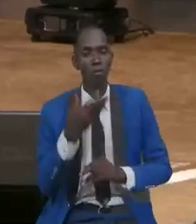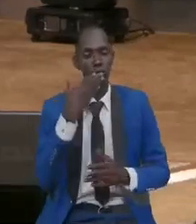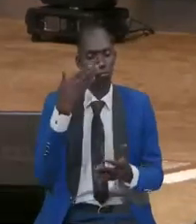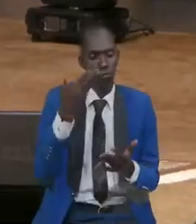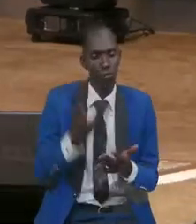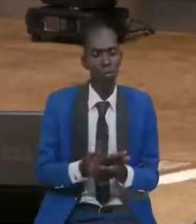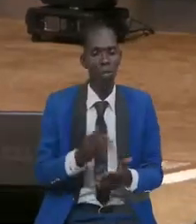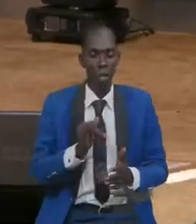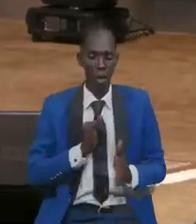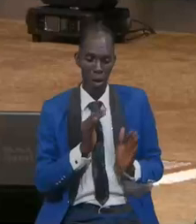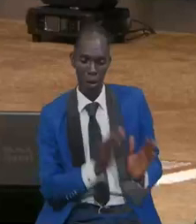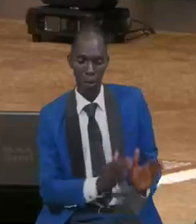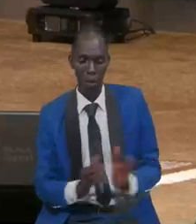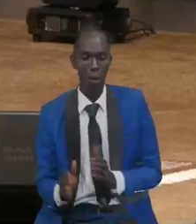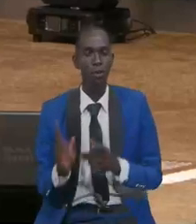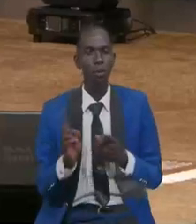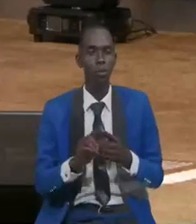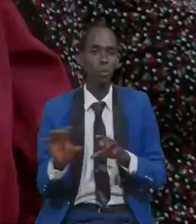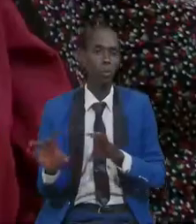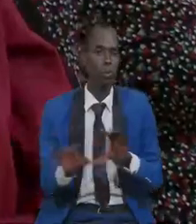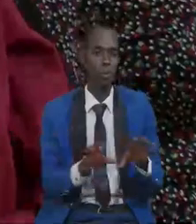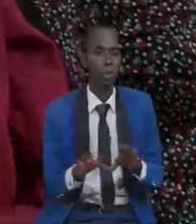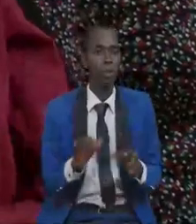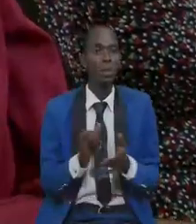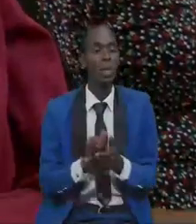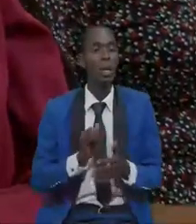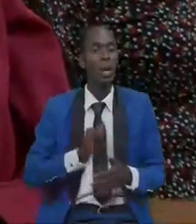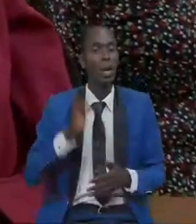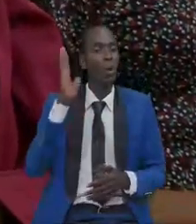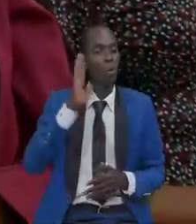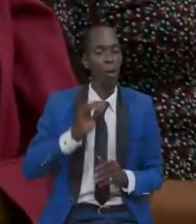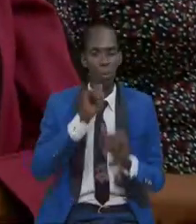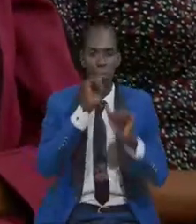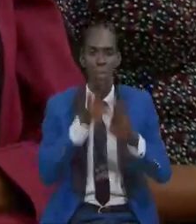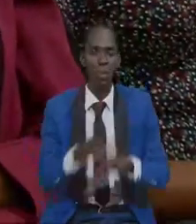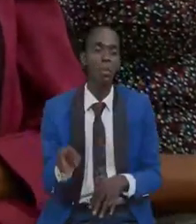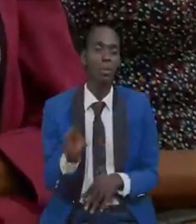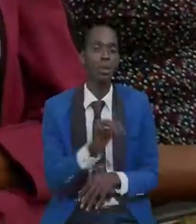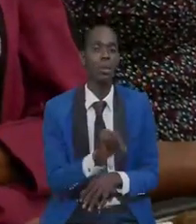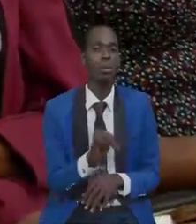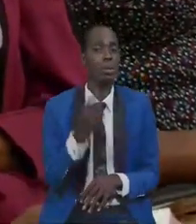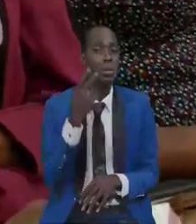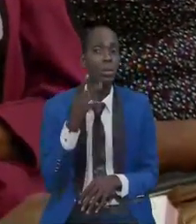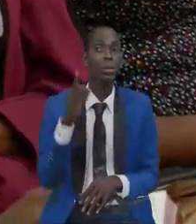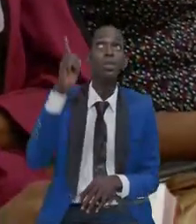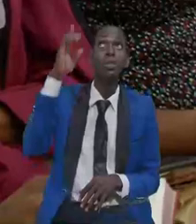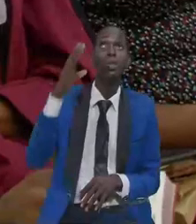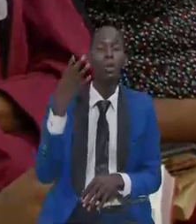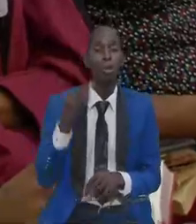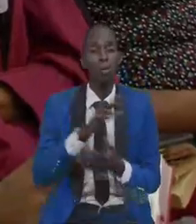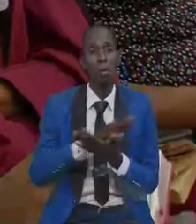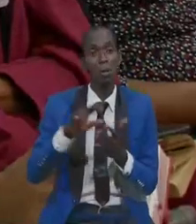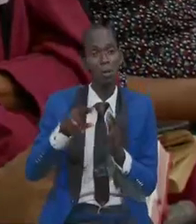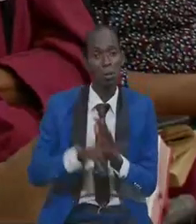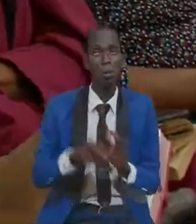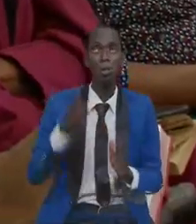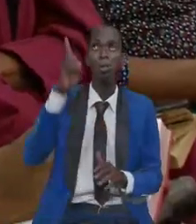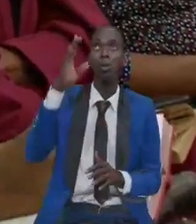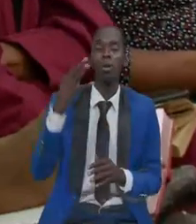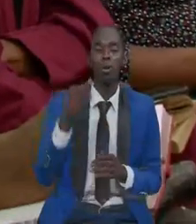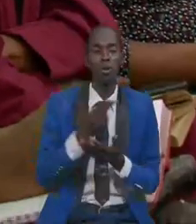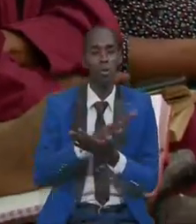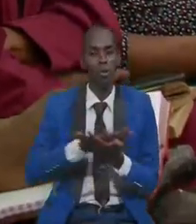faire. Je me repens de ce bien. Voyez-vous cela, c'est Dieu. Il est le Dieu de justice. Il est le Dieu de sainteté. Il est le Dieu,